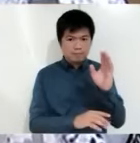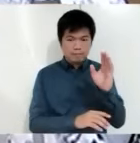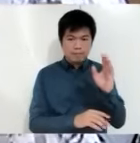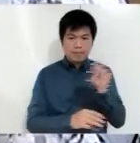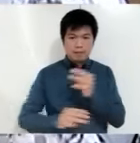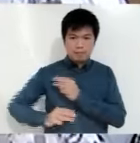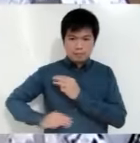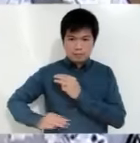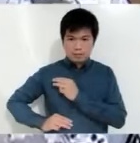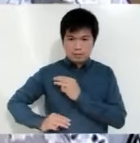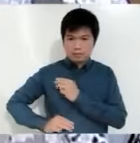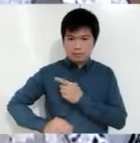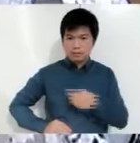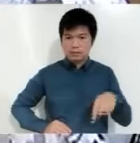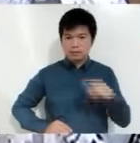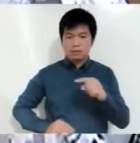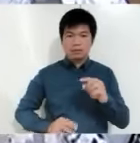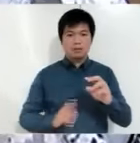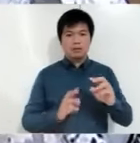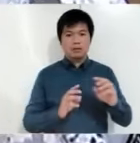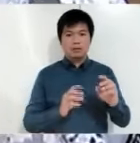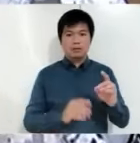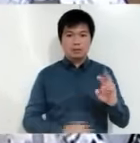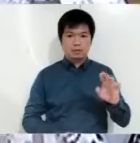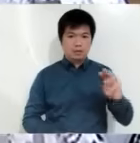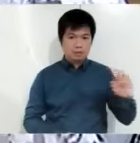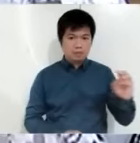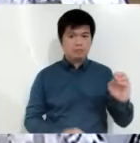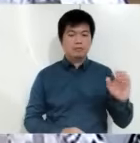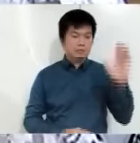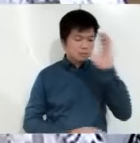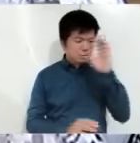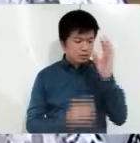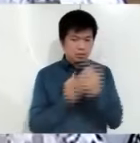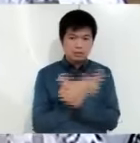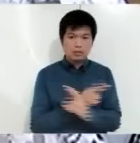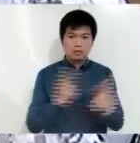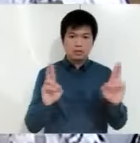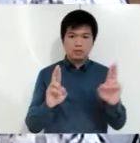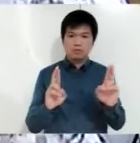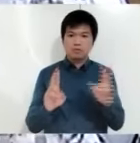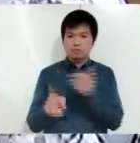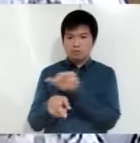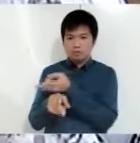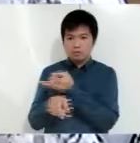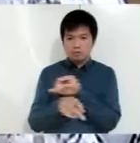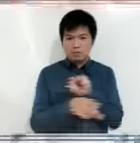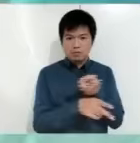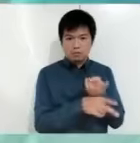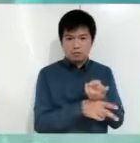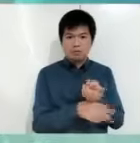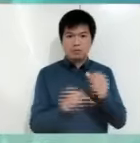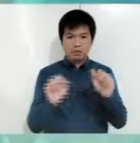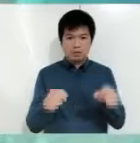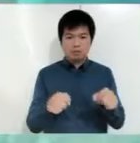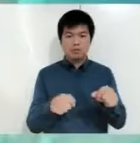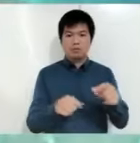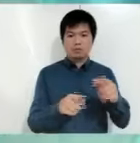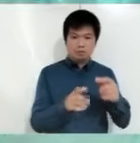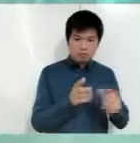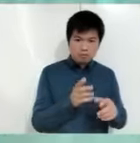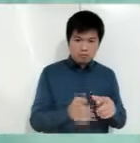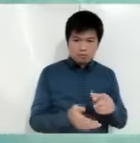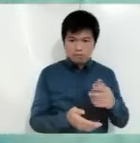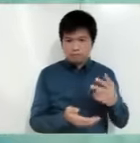and disaster response, search and rescue, surveillance and reconnaissance, we could also conduct flight operations. Ayon